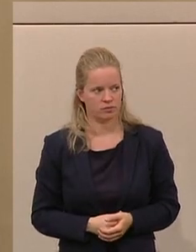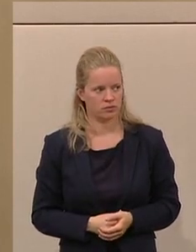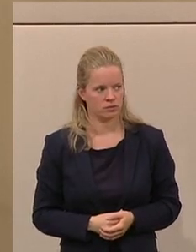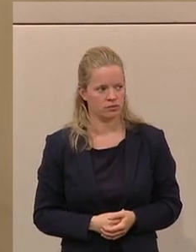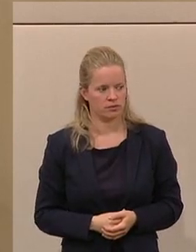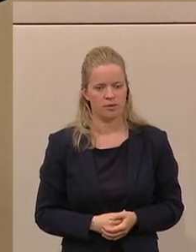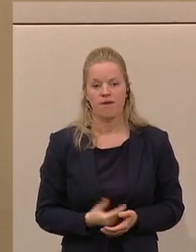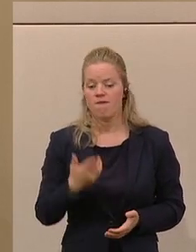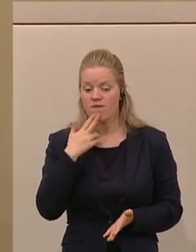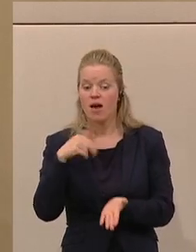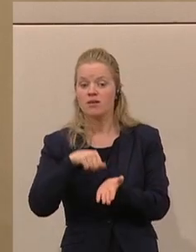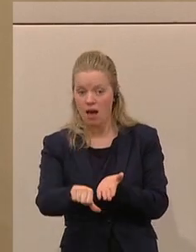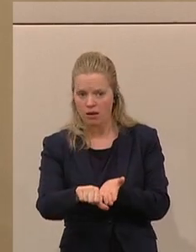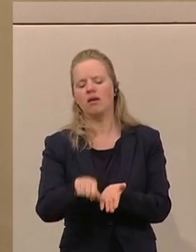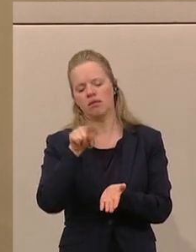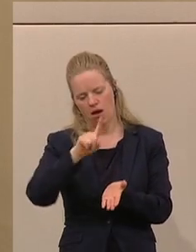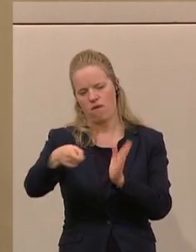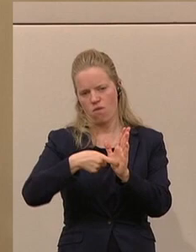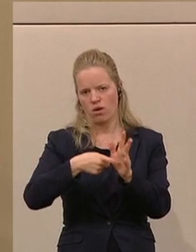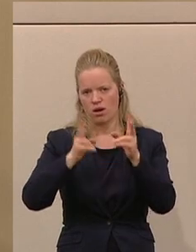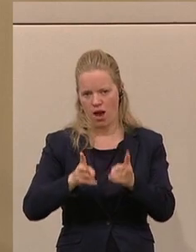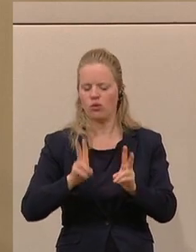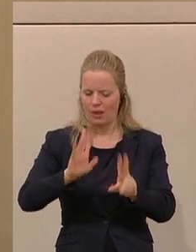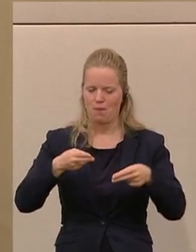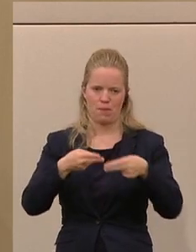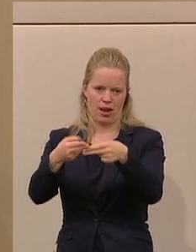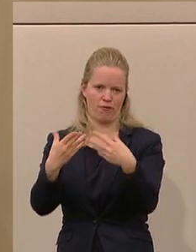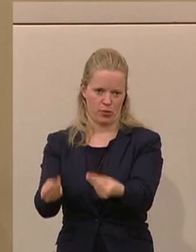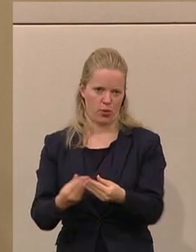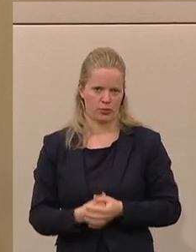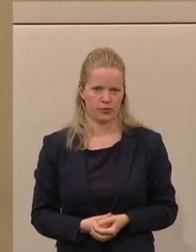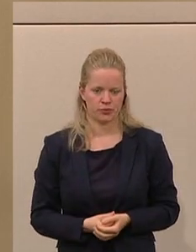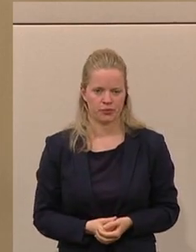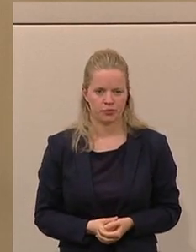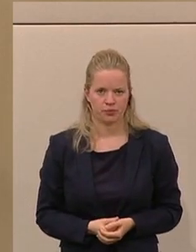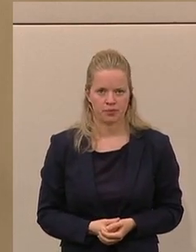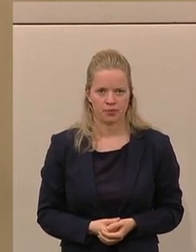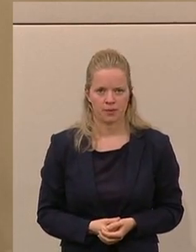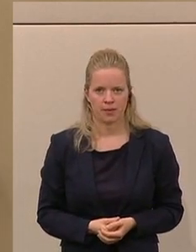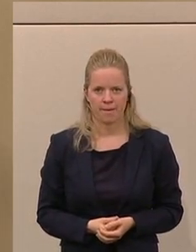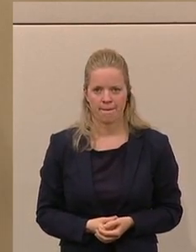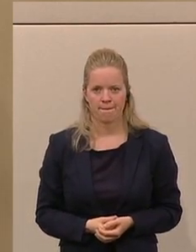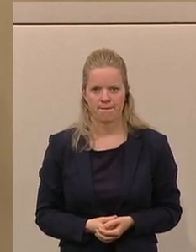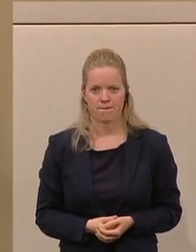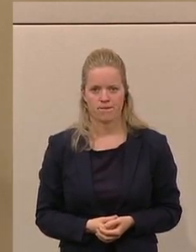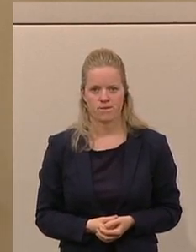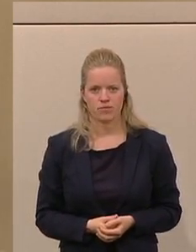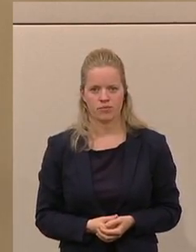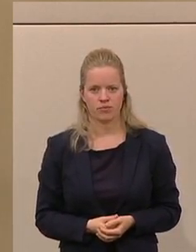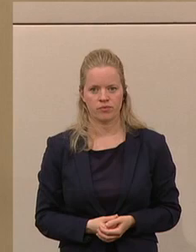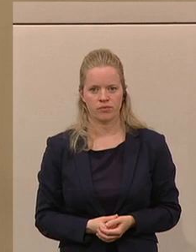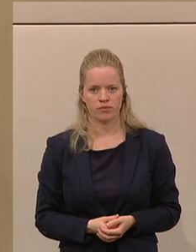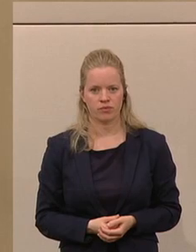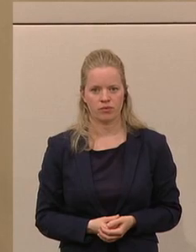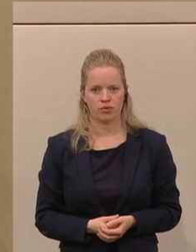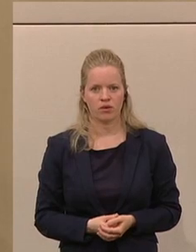schafft an, wem wird geholfen? Das ist die eine Geschichte. Ich möchte mir aber, nachdem wir vieles schon von der Frau Bundesminister gehört,